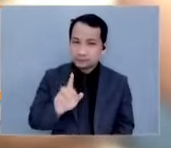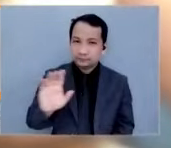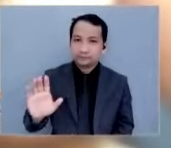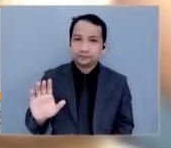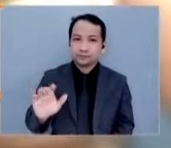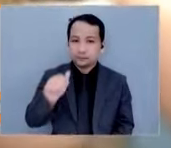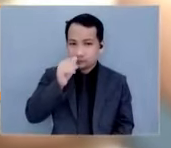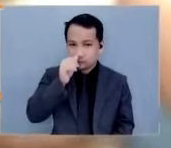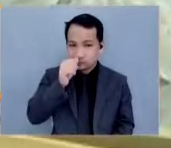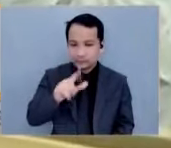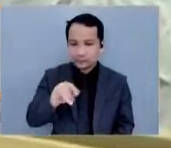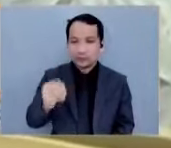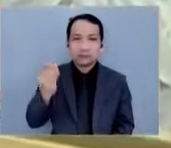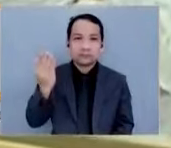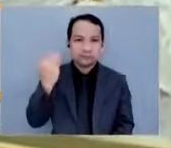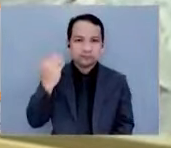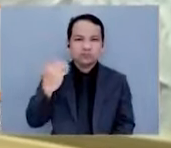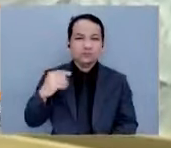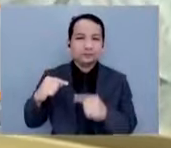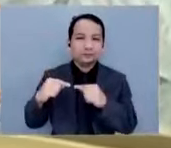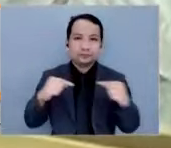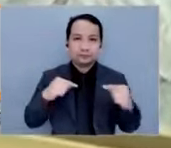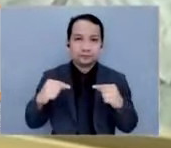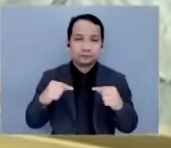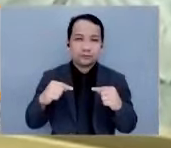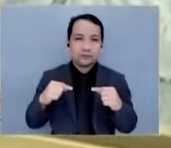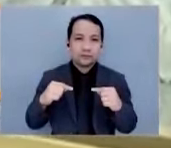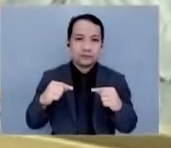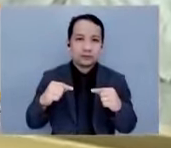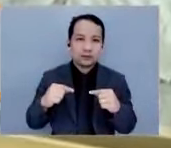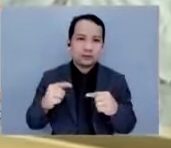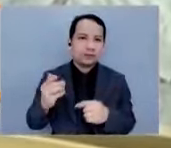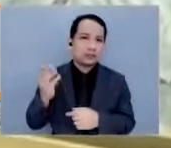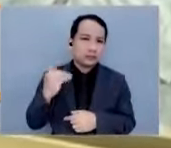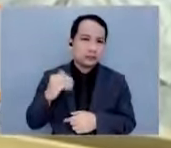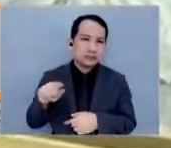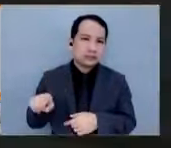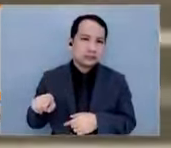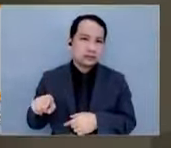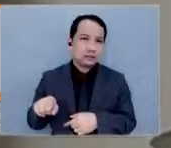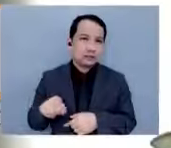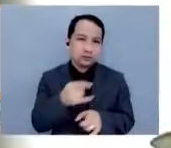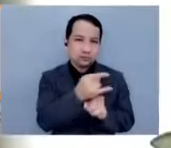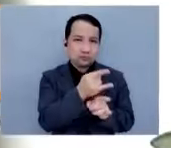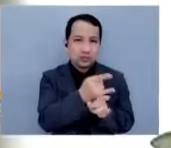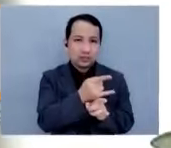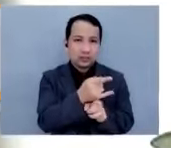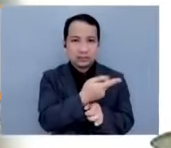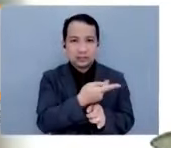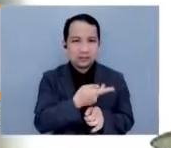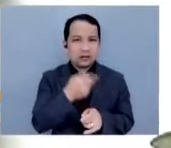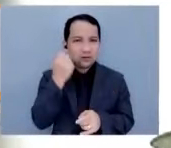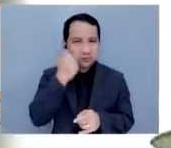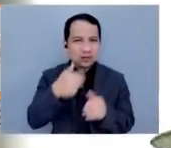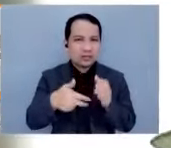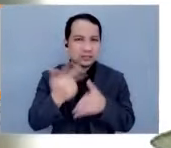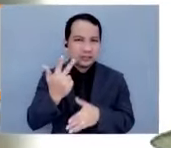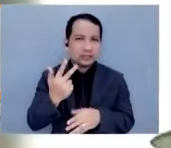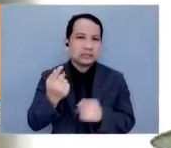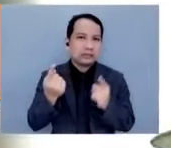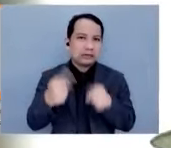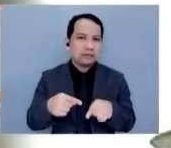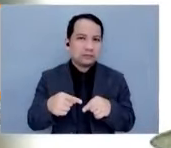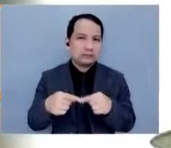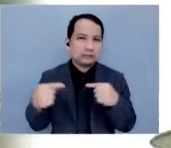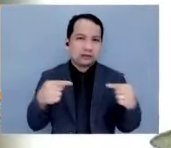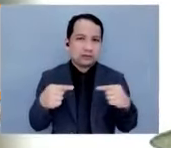Libao na dati na ngang may alitan ang suspect at biktima. Yung bulihan po nila, tatlong beses na po rin sila